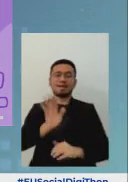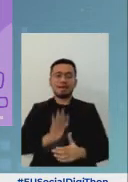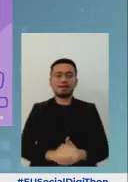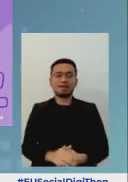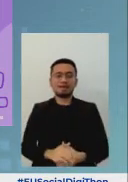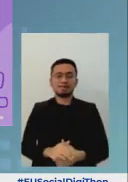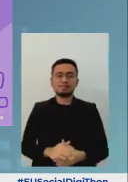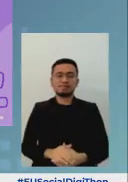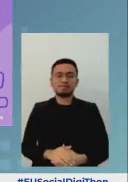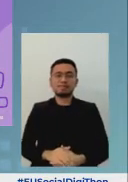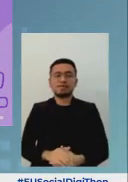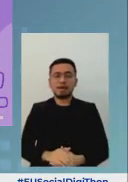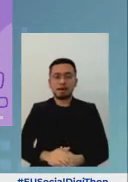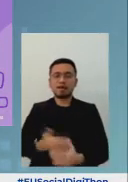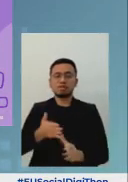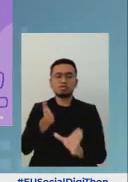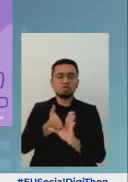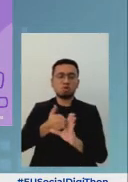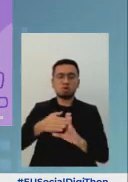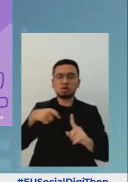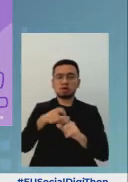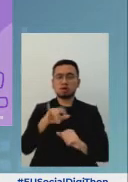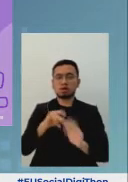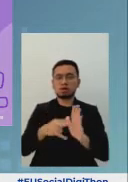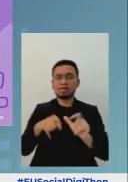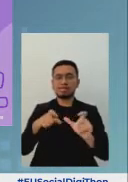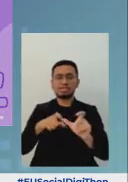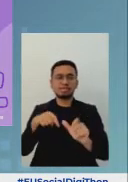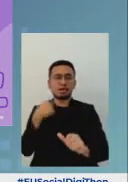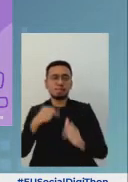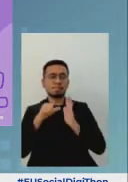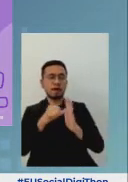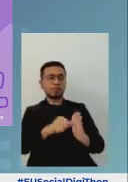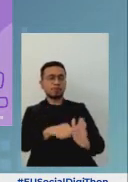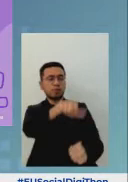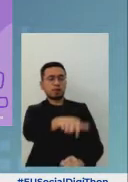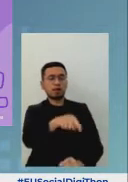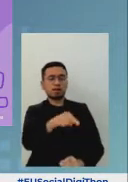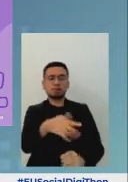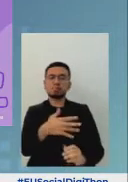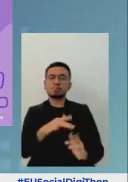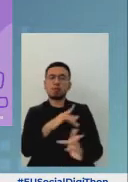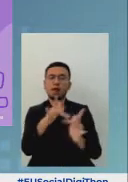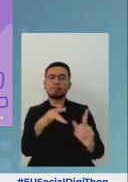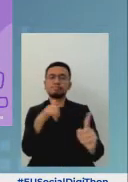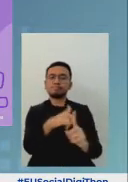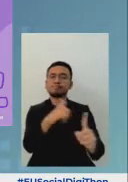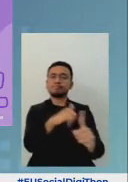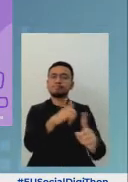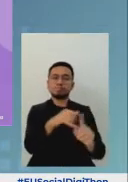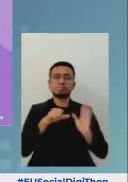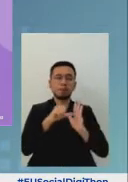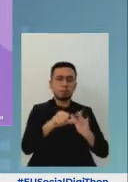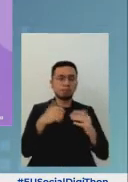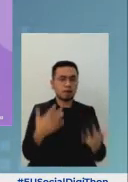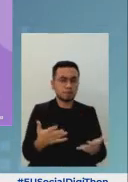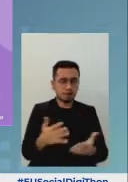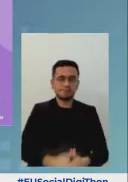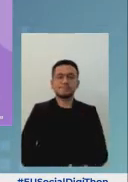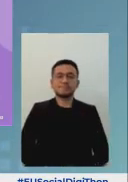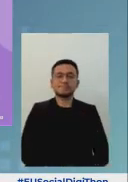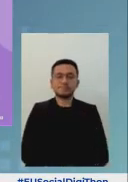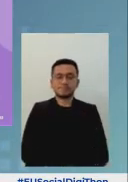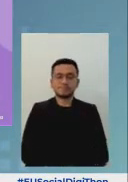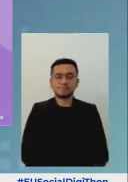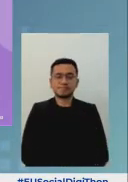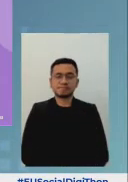oleh para psikolog klinis ketika membantu mereka yang mengalami cyberbullying ini. Gitu, okay? Next.